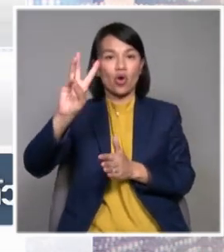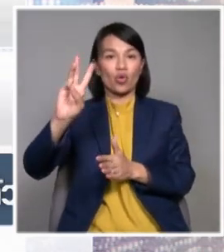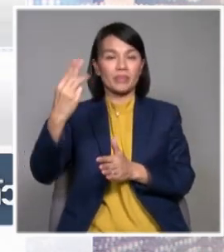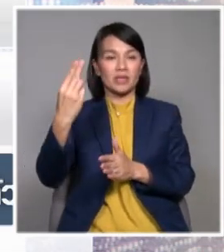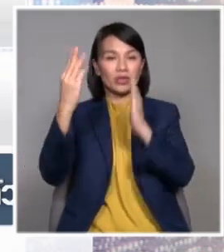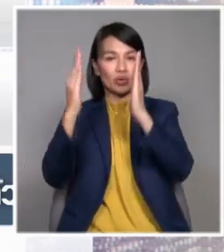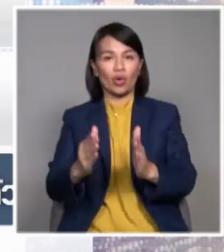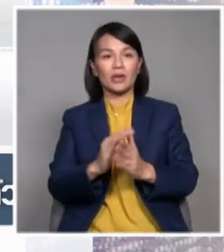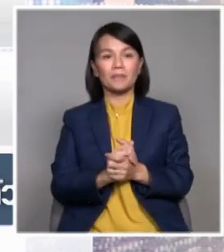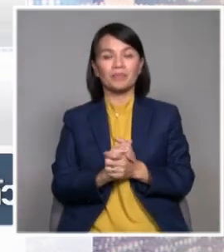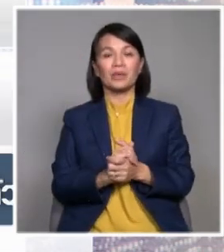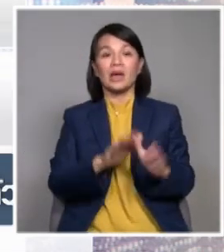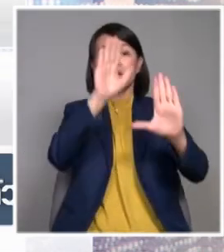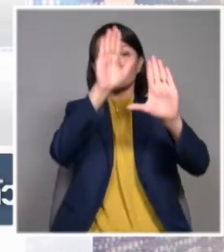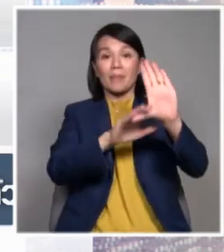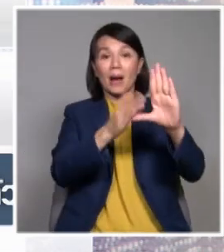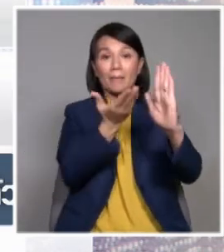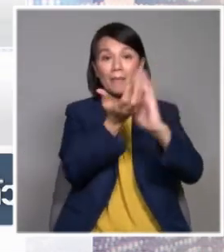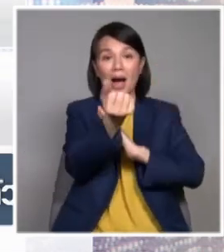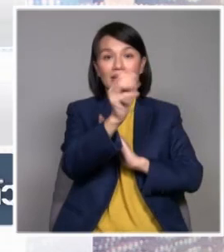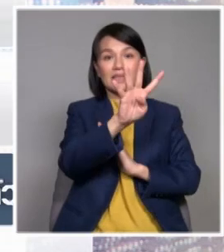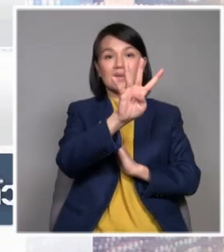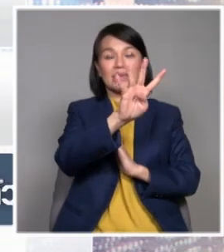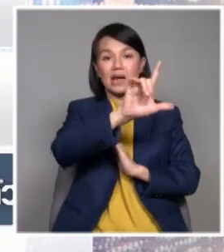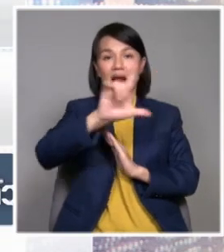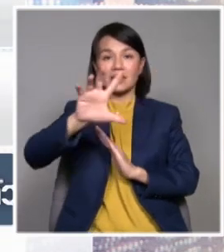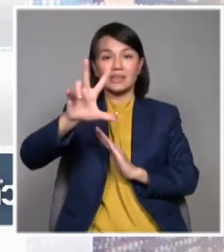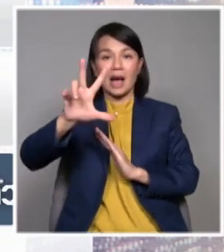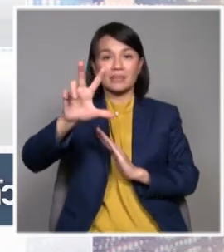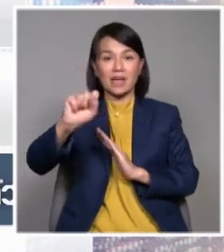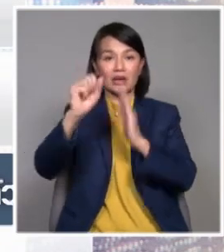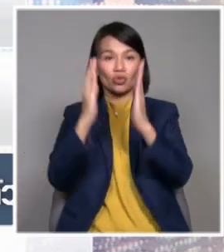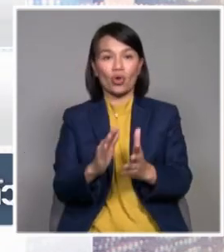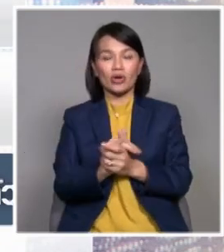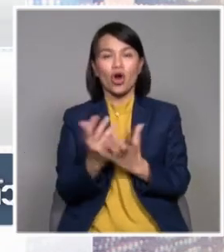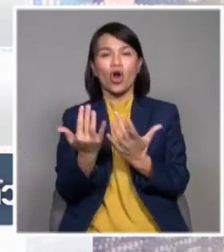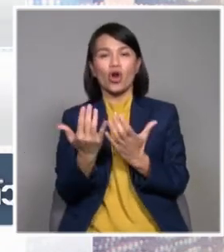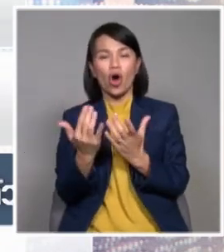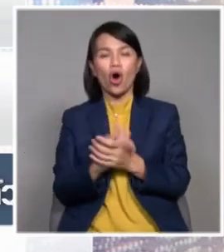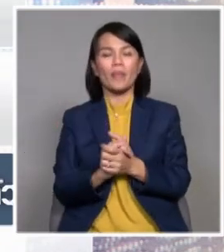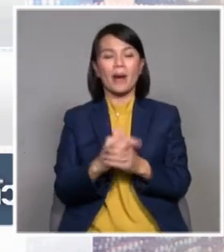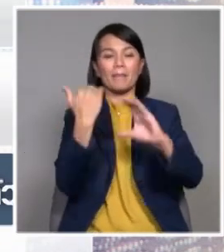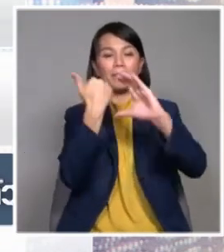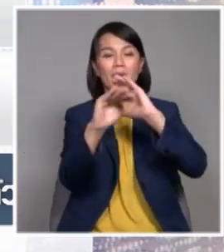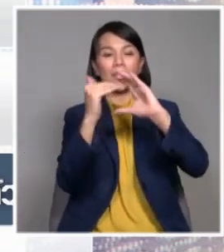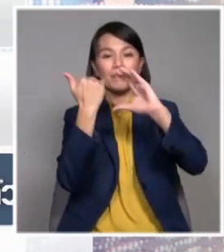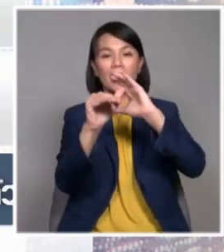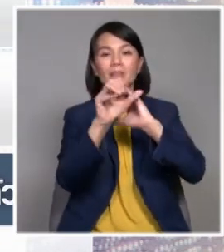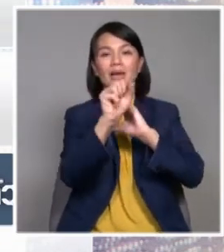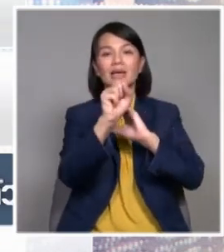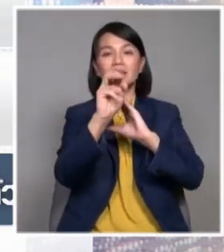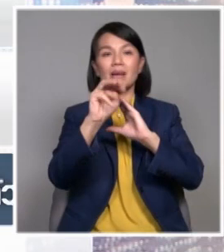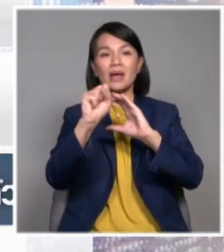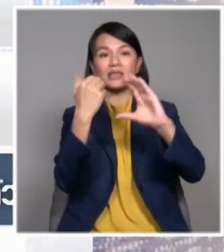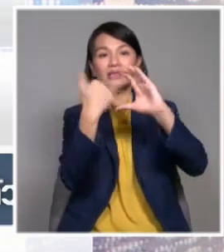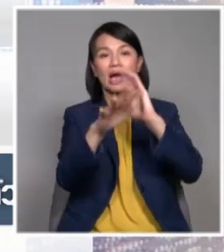4,560,000 คนค่ะลงทะเบียนสำเร็จ 4,300,000 คนตอนนี้กำลังทยอยแจ้งผลทาง SMS สำหรับ